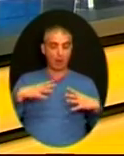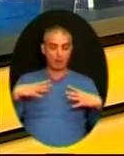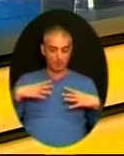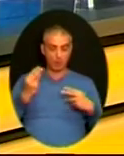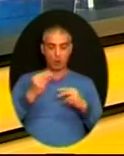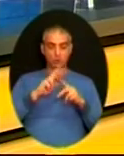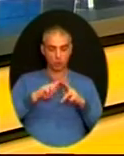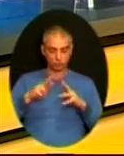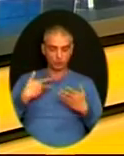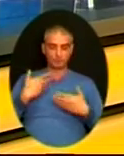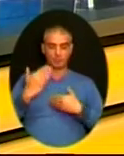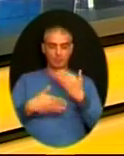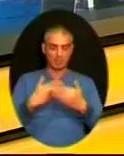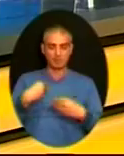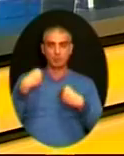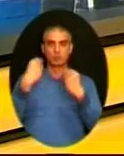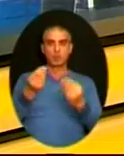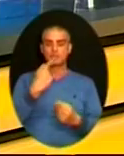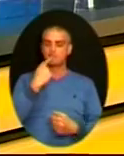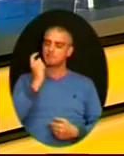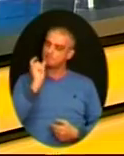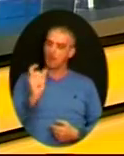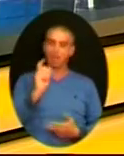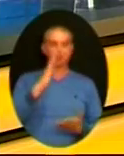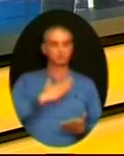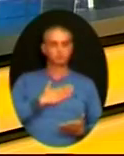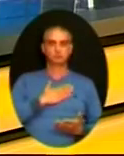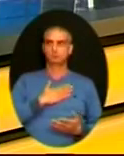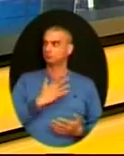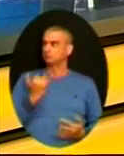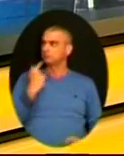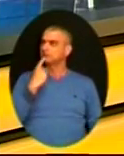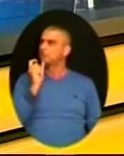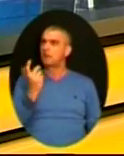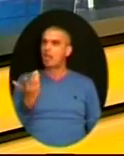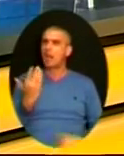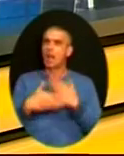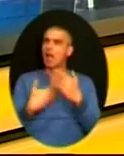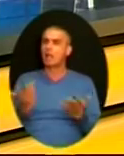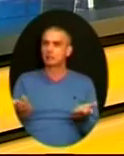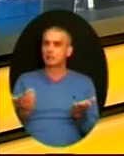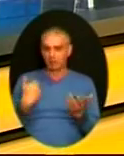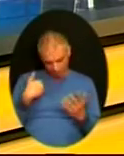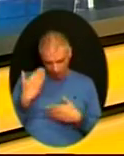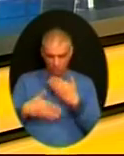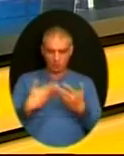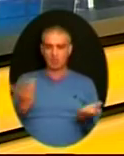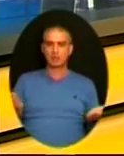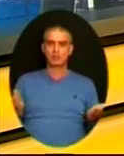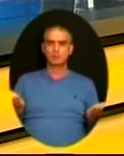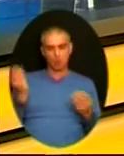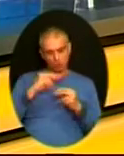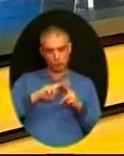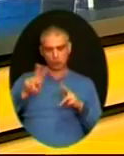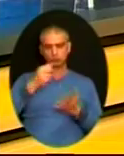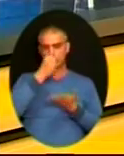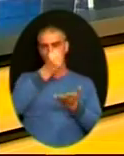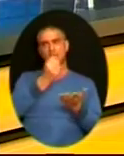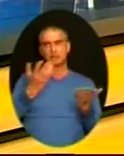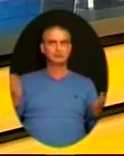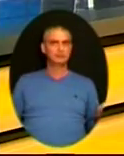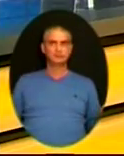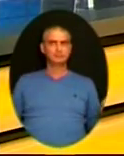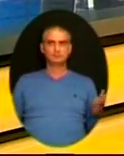בעוד חודשיים, נקדם את זה, נותנים לכם את המילה, נקדם את זה. מה זה המילה הזאת נקדם? אז אנחנו גם נקדם בעוד חודשיים את